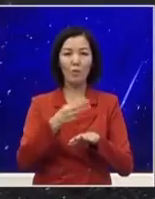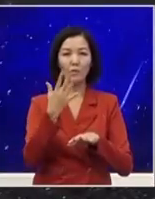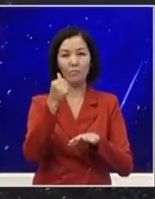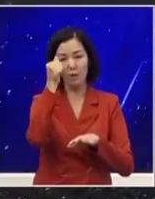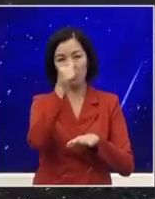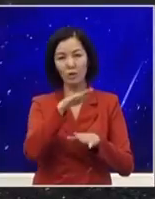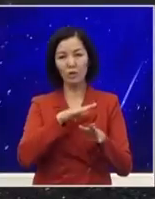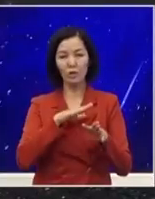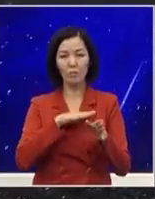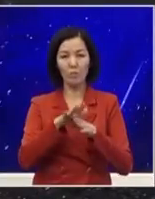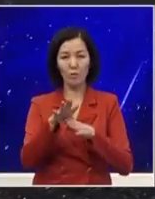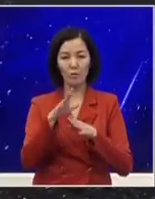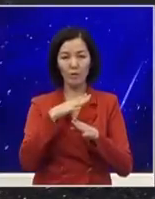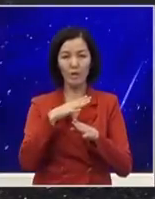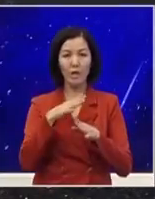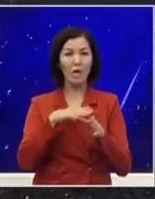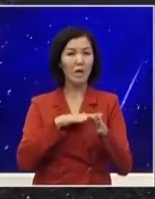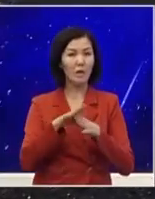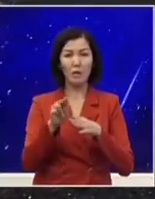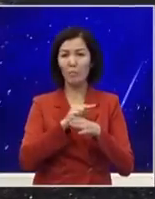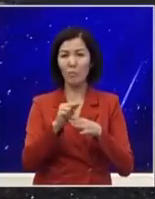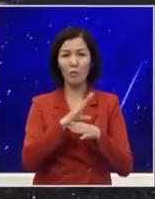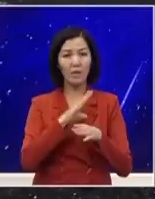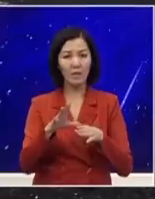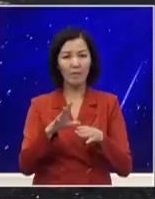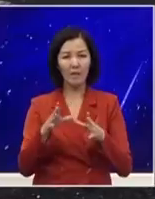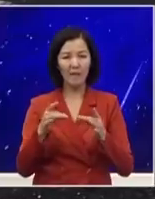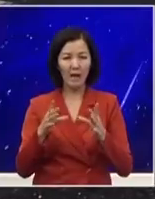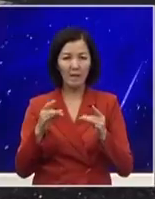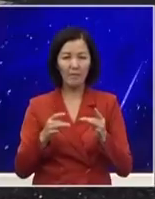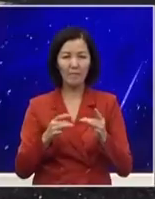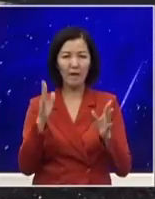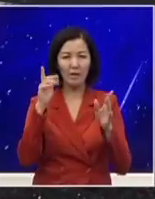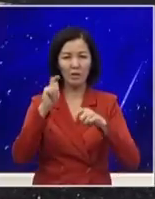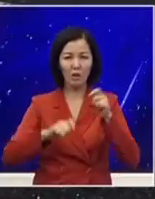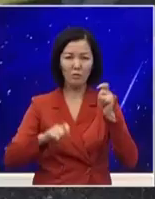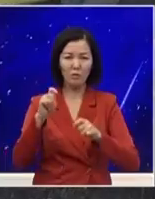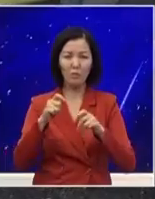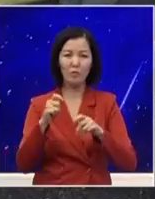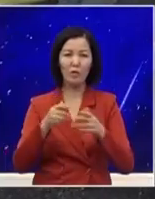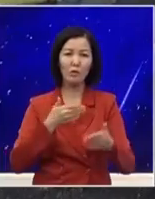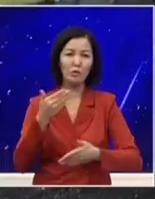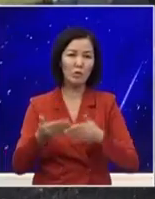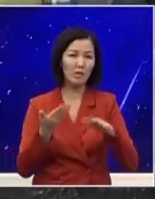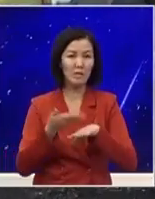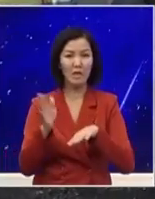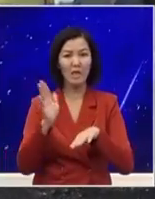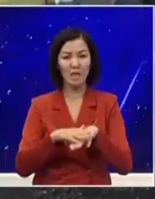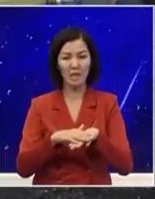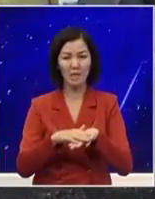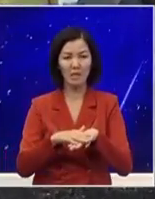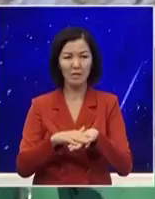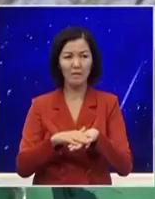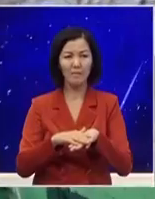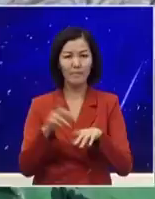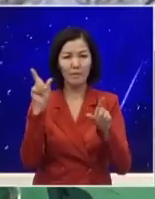аралығында ешқандай ремонт көрілген жоқ көшеміз. Лай батпағы шығып жауын шашында балашағамыздың аяғы былғанып, мектепке